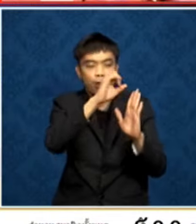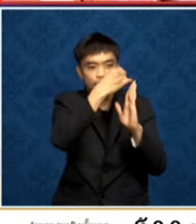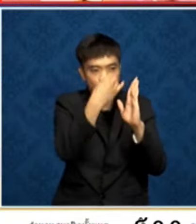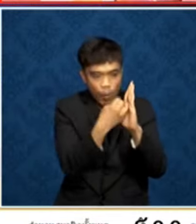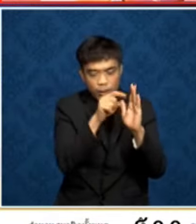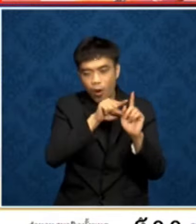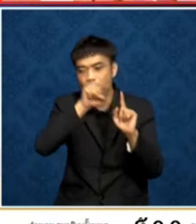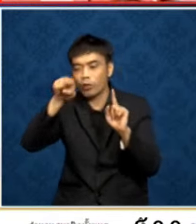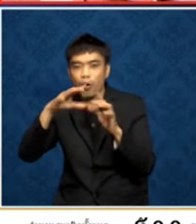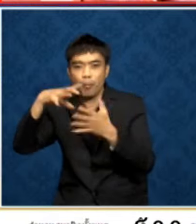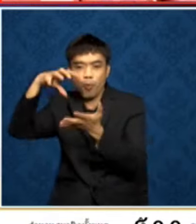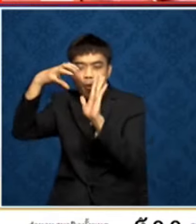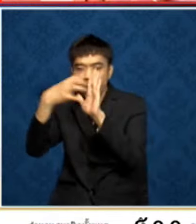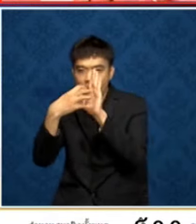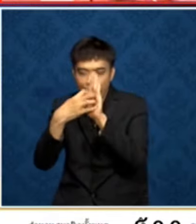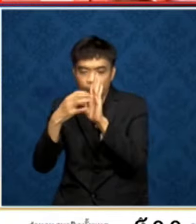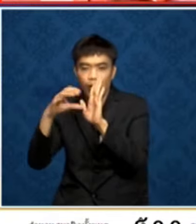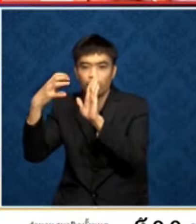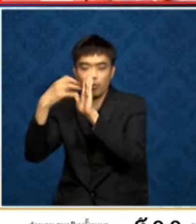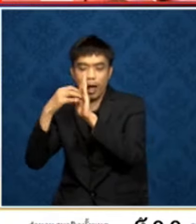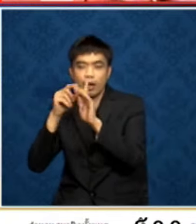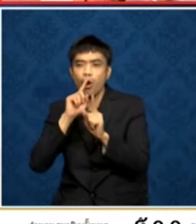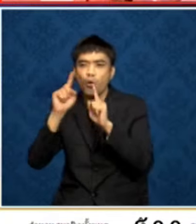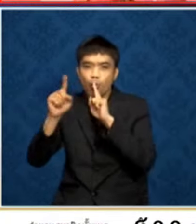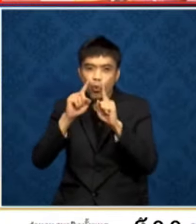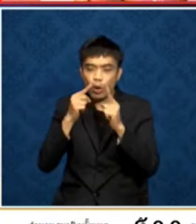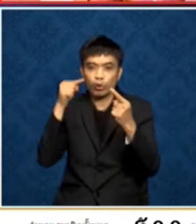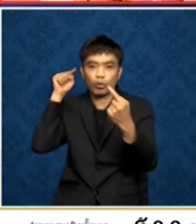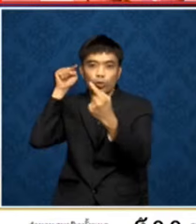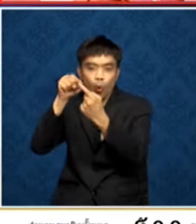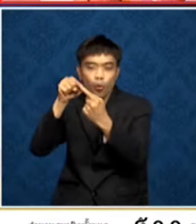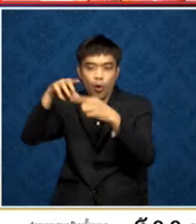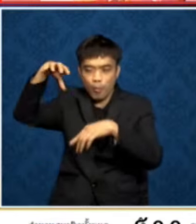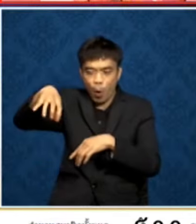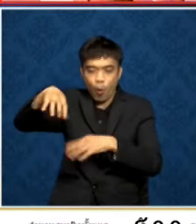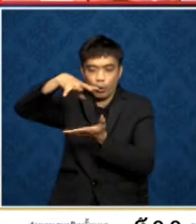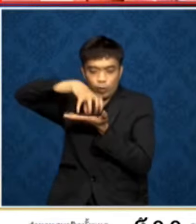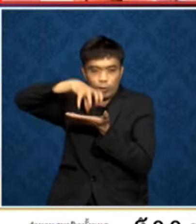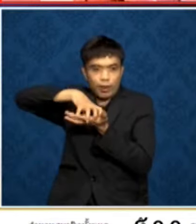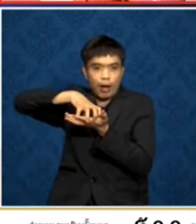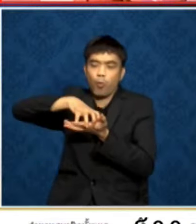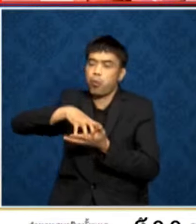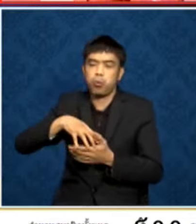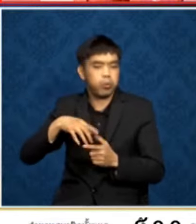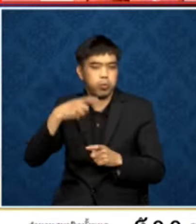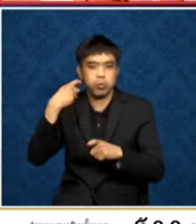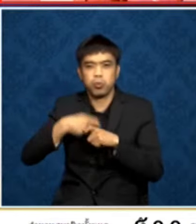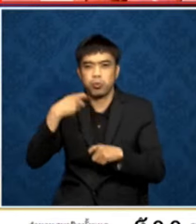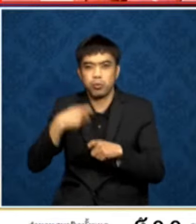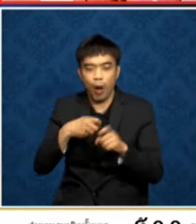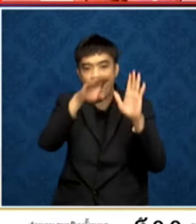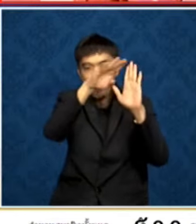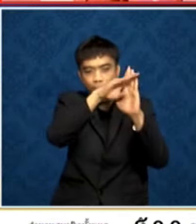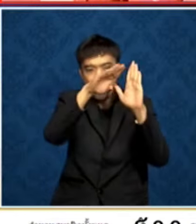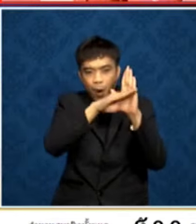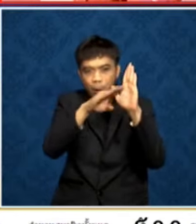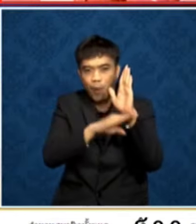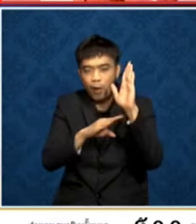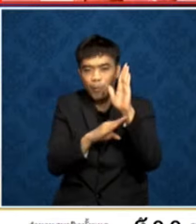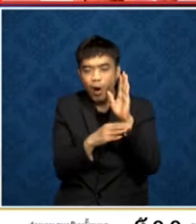สู่ภูมิภาคจากภูมิภาคกว่าจะสู่หน่วยงานหน่วยงานส่วนกลางกว่าจะมีการอนุมัติงบเพื่อแก้ไข